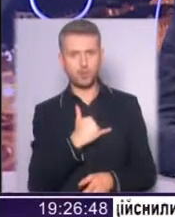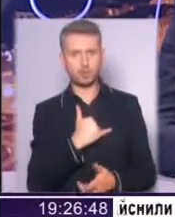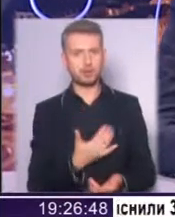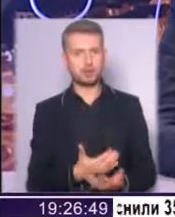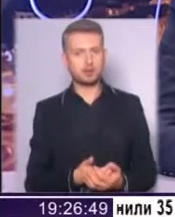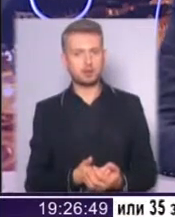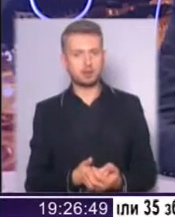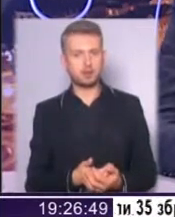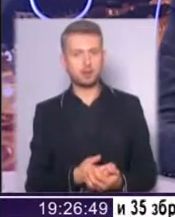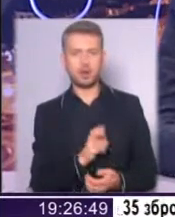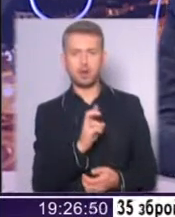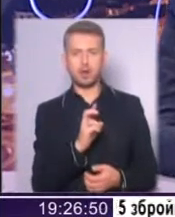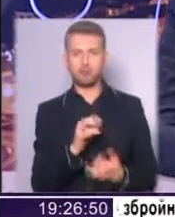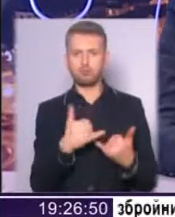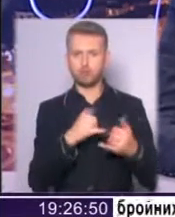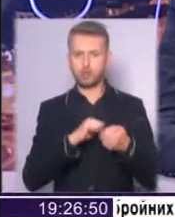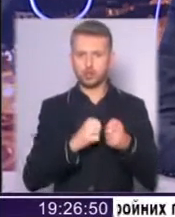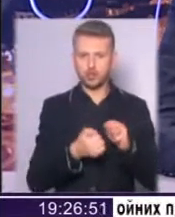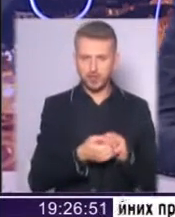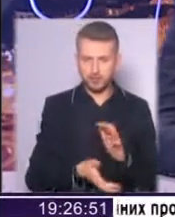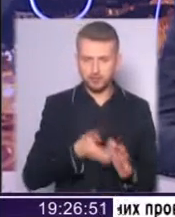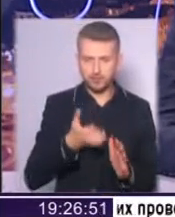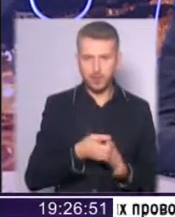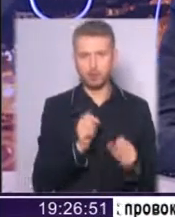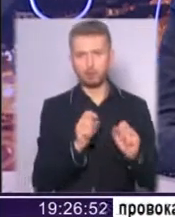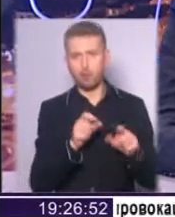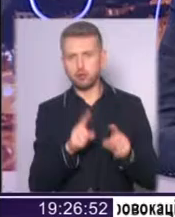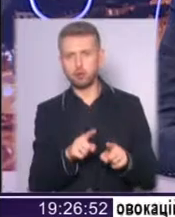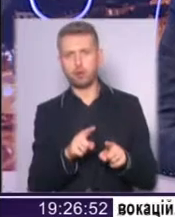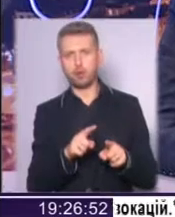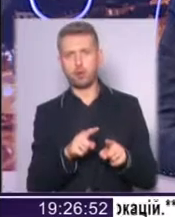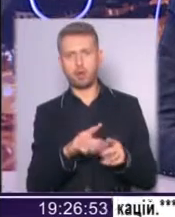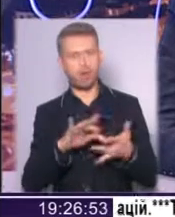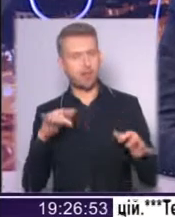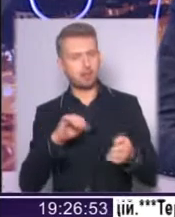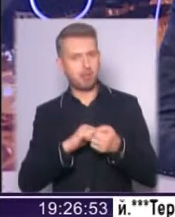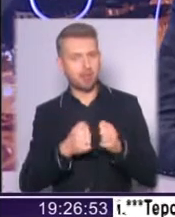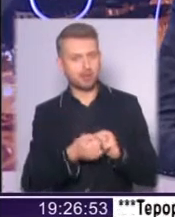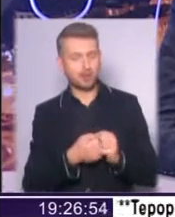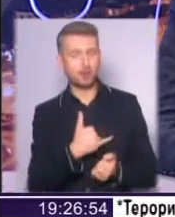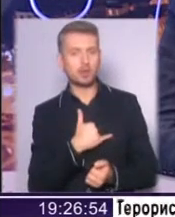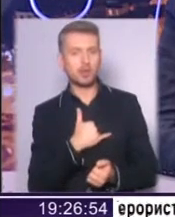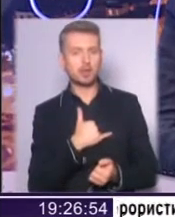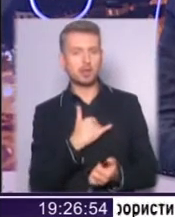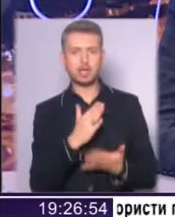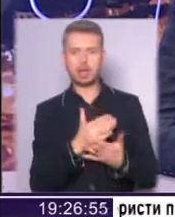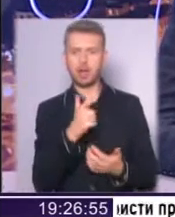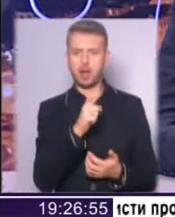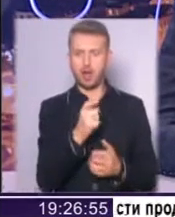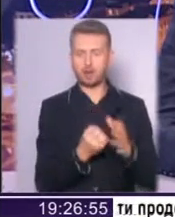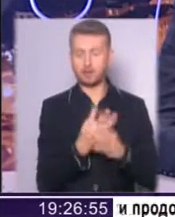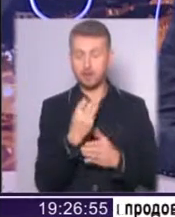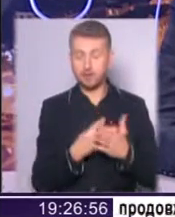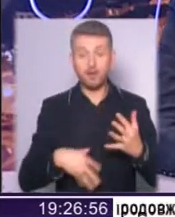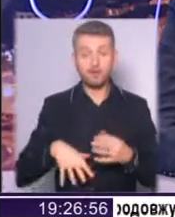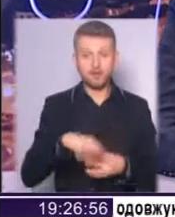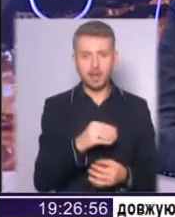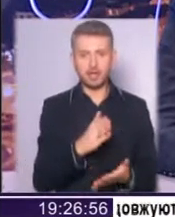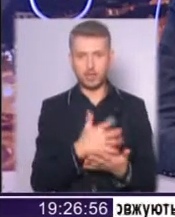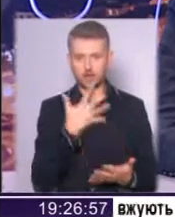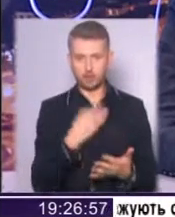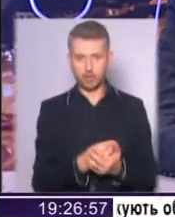дорогоцінні метали, які продаються, теж додатково можна оподатковувати. Давайте, де можна взяти кошти, адже Україна є